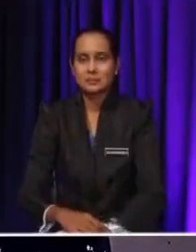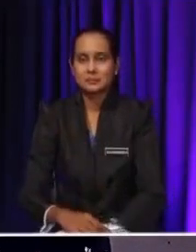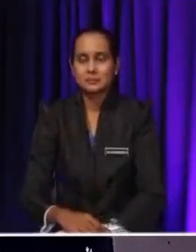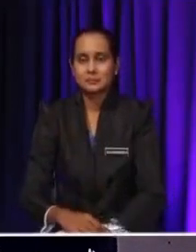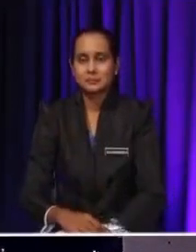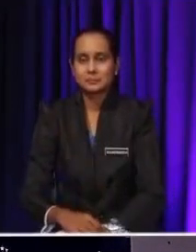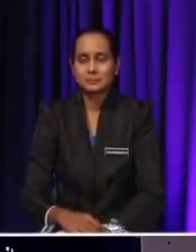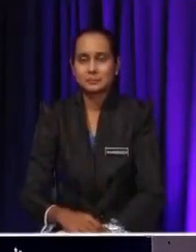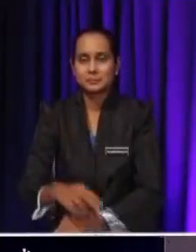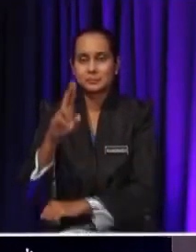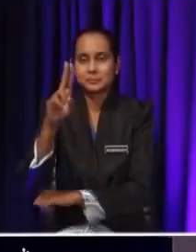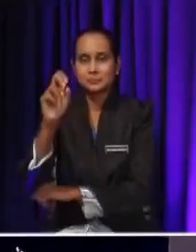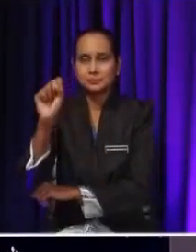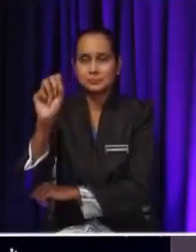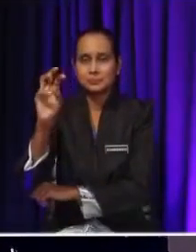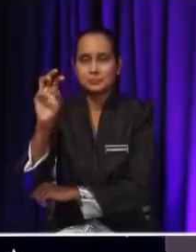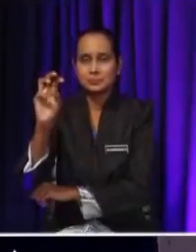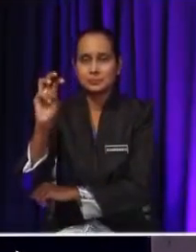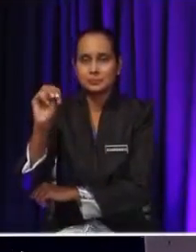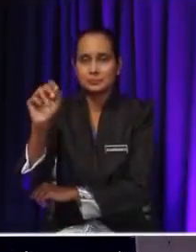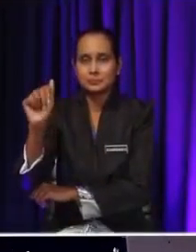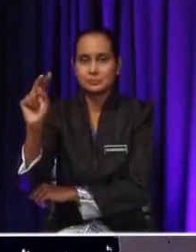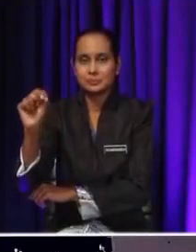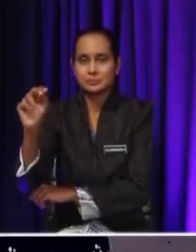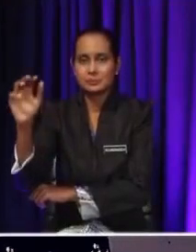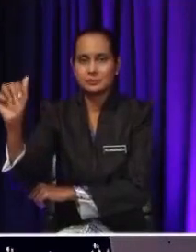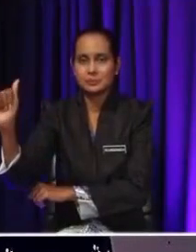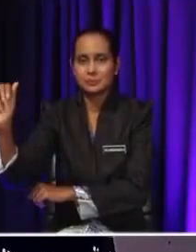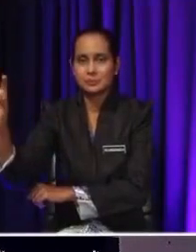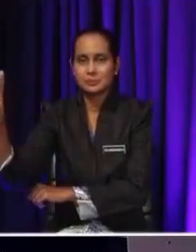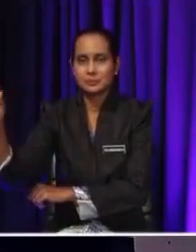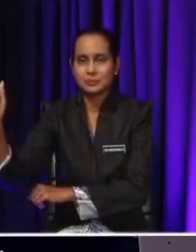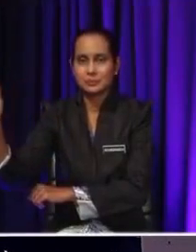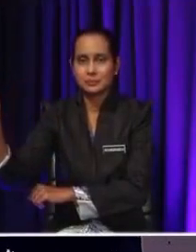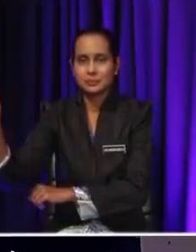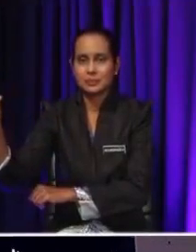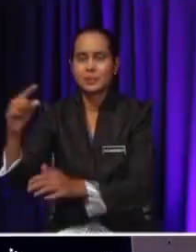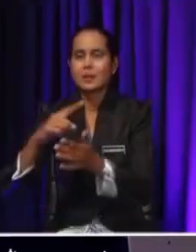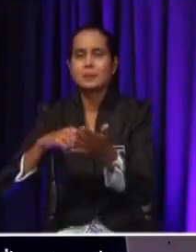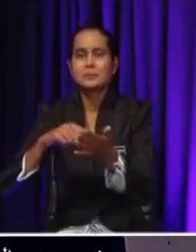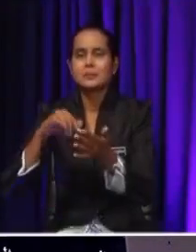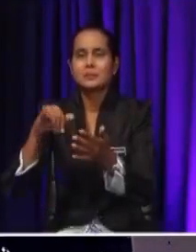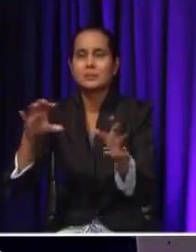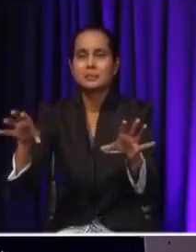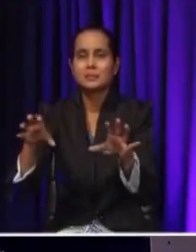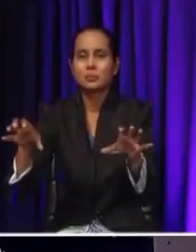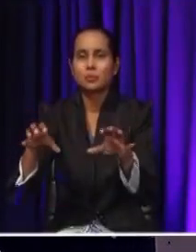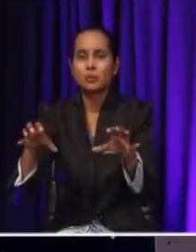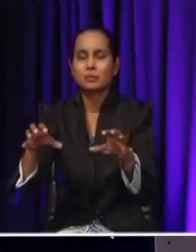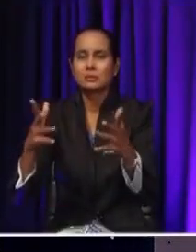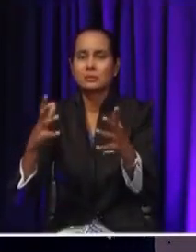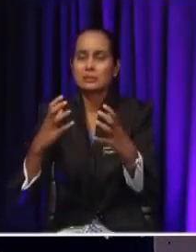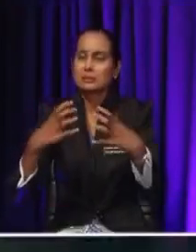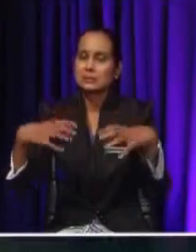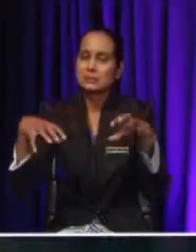kita yang ketiga yaitu apakah yang dihasilkannya ee sangat dekat dengan kita dekat dengan saya Cito Pasar